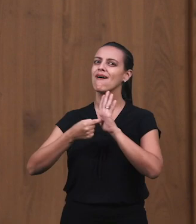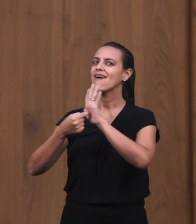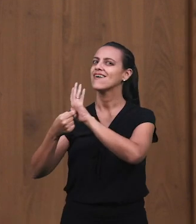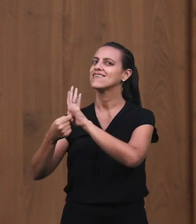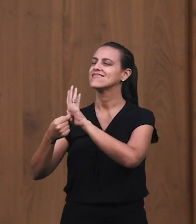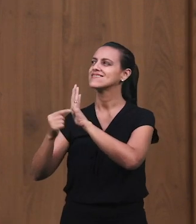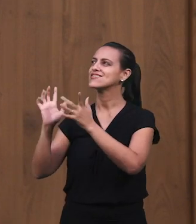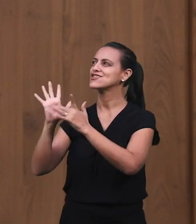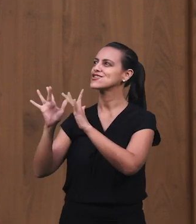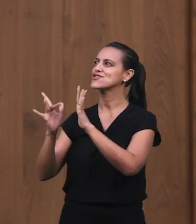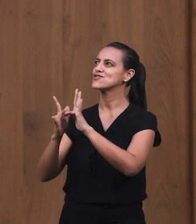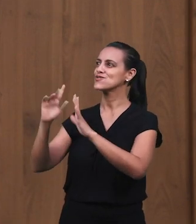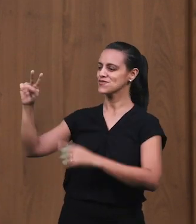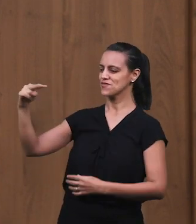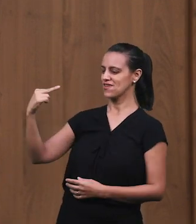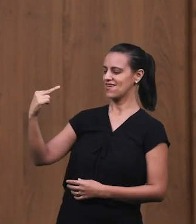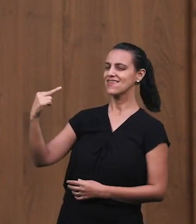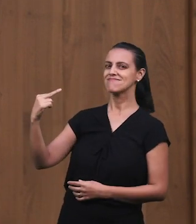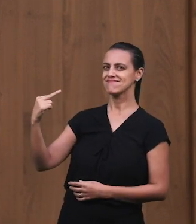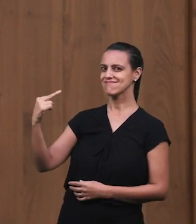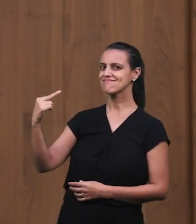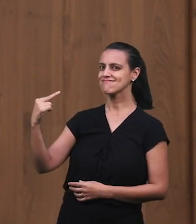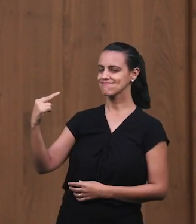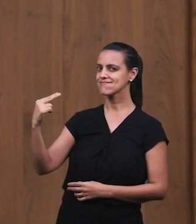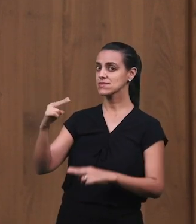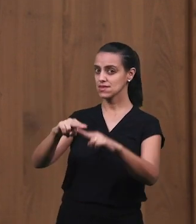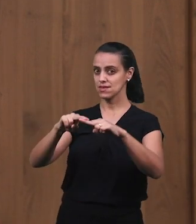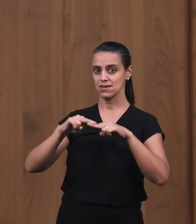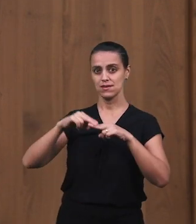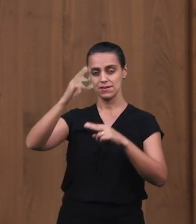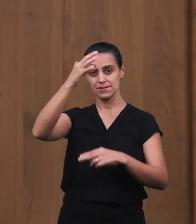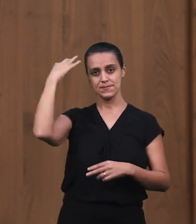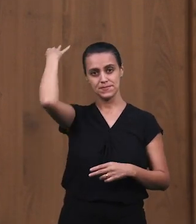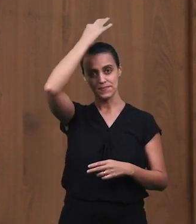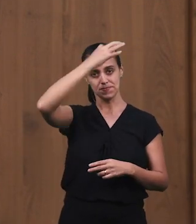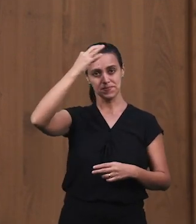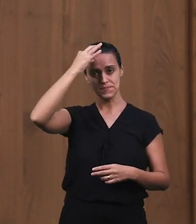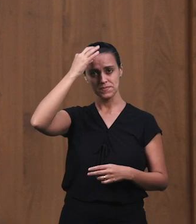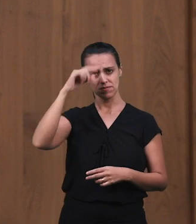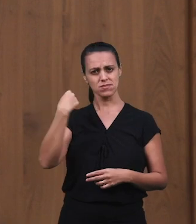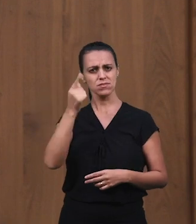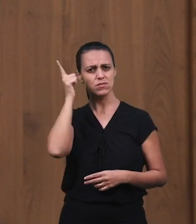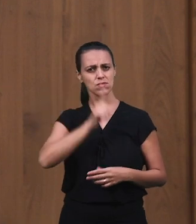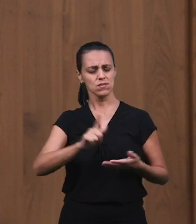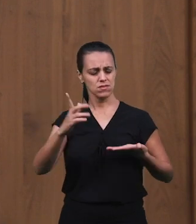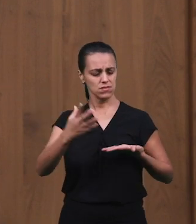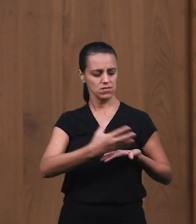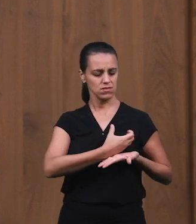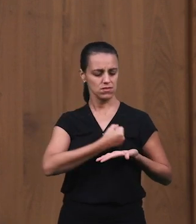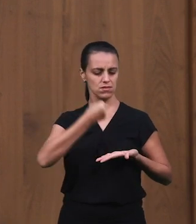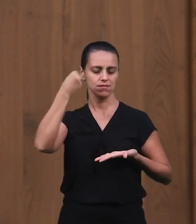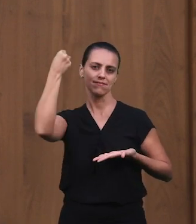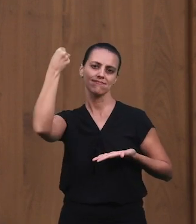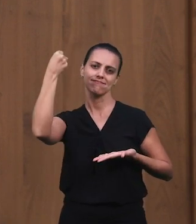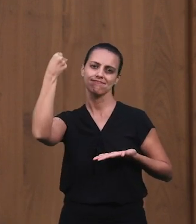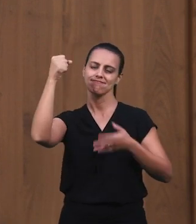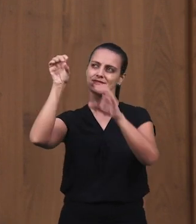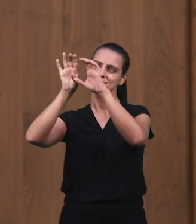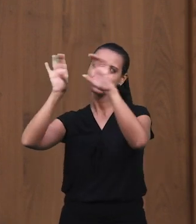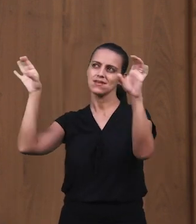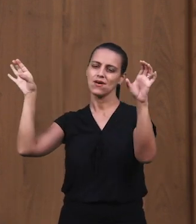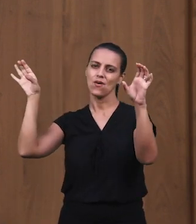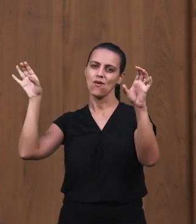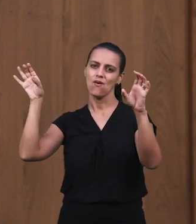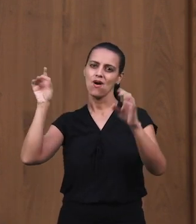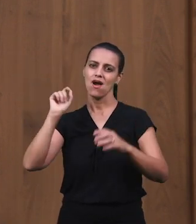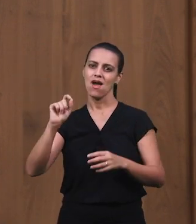le fiancé qui est Jésus. Seulement à travers le Saint-Esprit, nous allons monter et nous serons enlevés au ciel. C'est